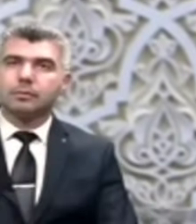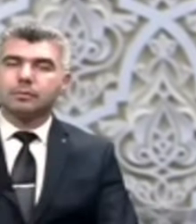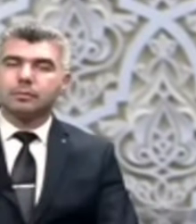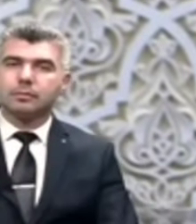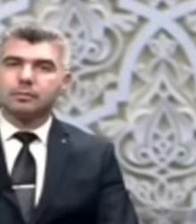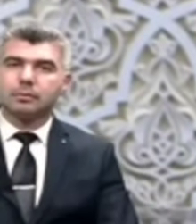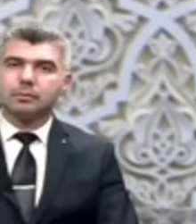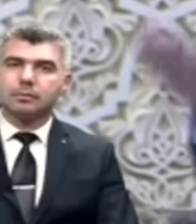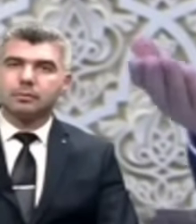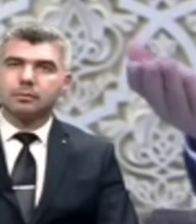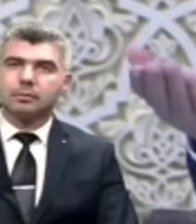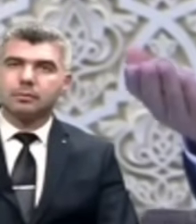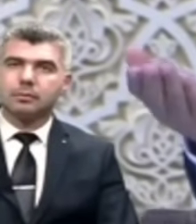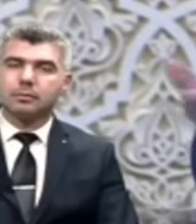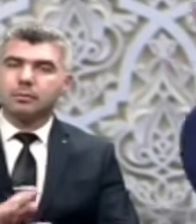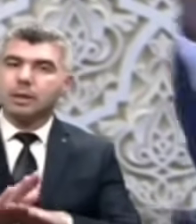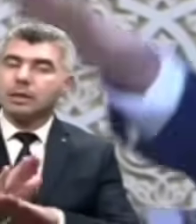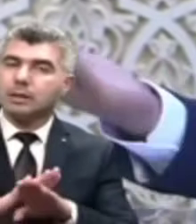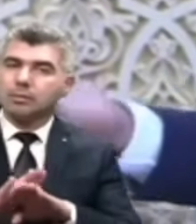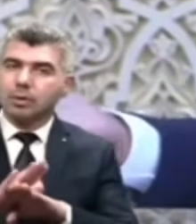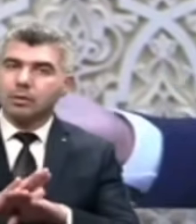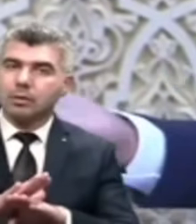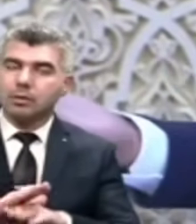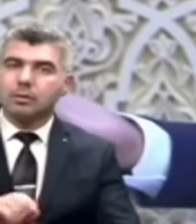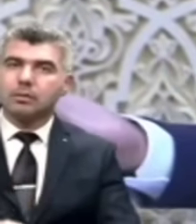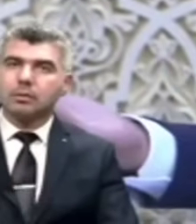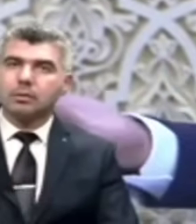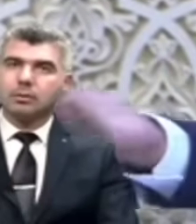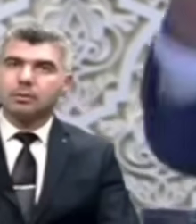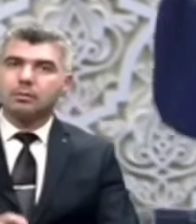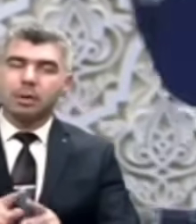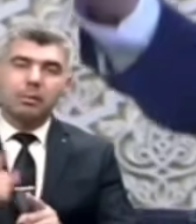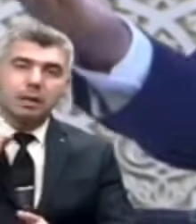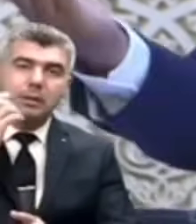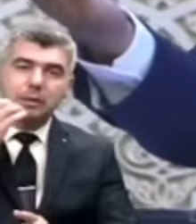لي يا سيدي ما تجاوبنيش، انا خليتك تتكلمت،